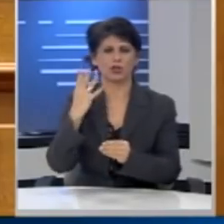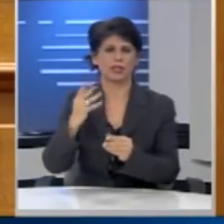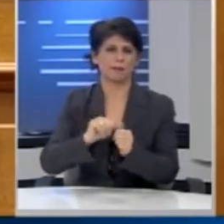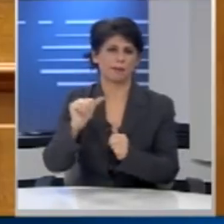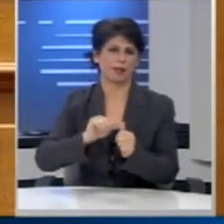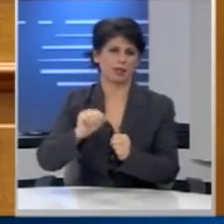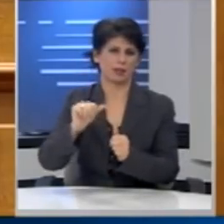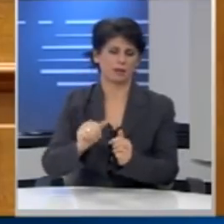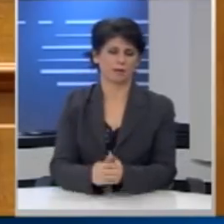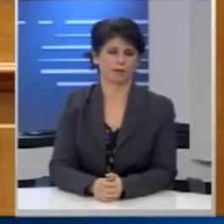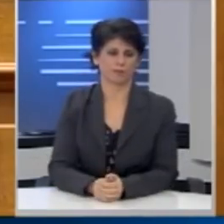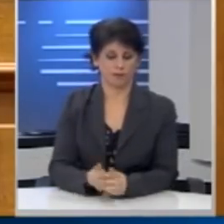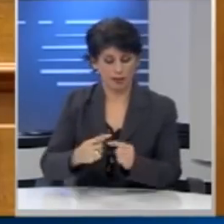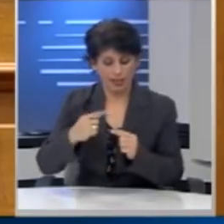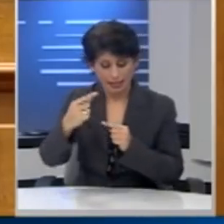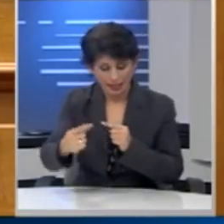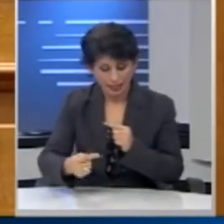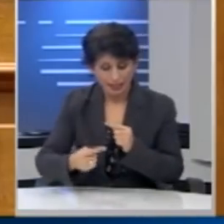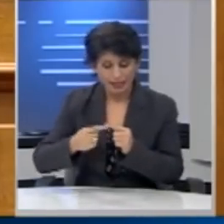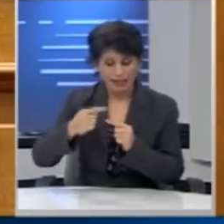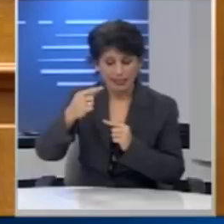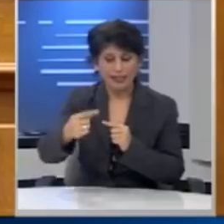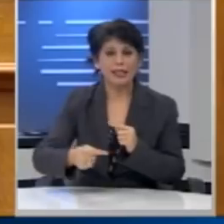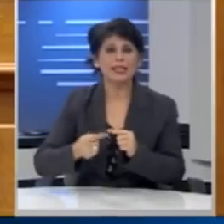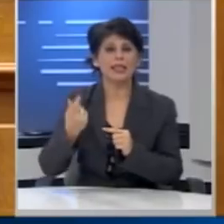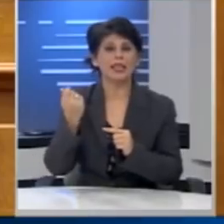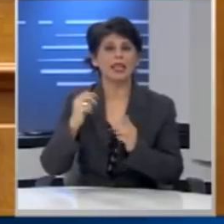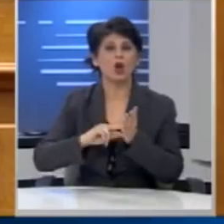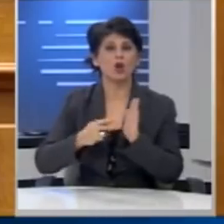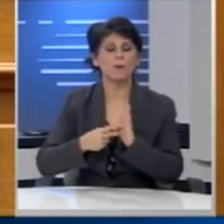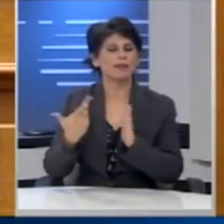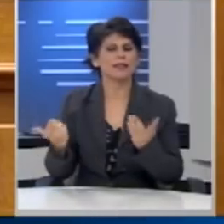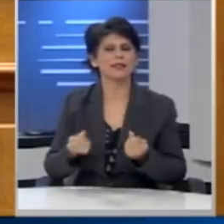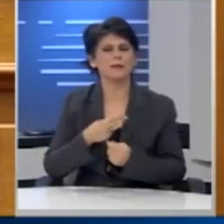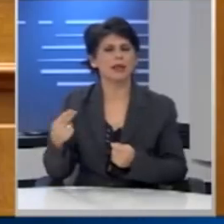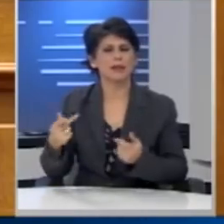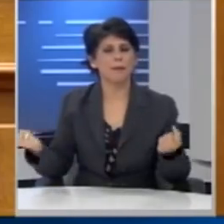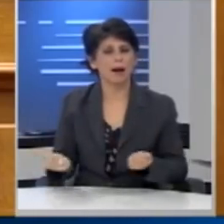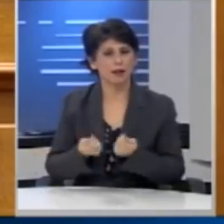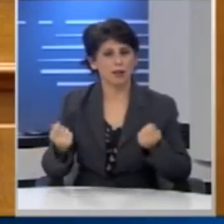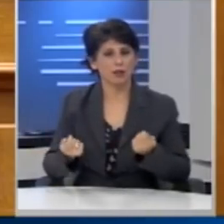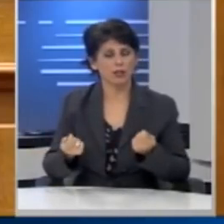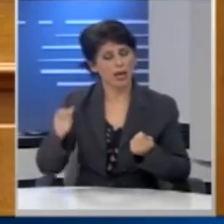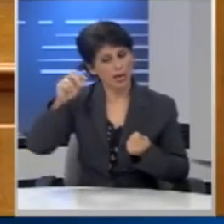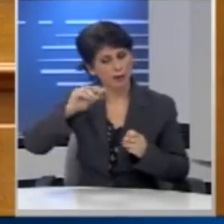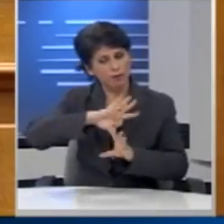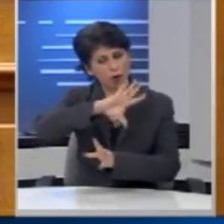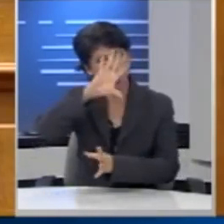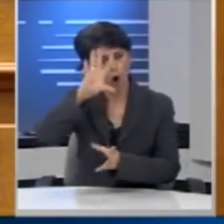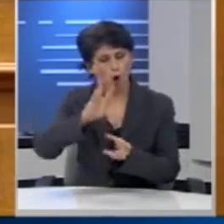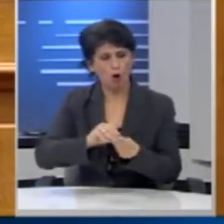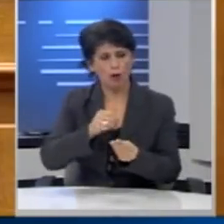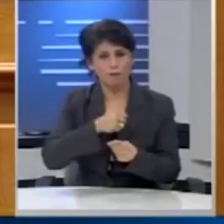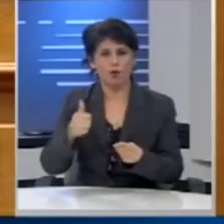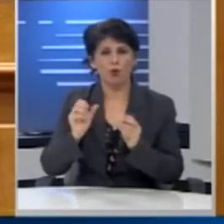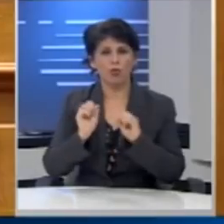μήνες. Κυκλική οικονομία σημαίνει παραγωγή, αξιοποίηση των πάντων. Όχι μόνο